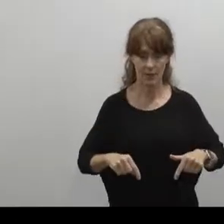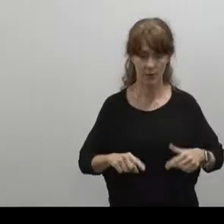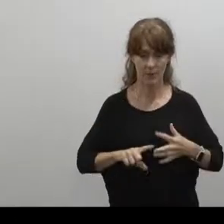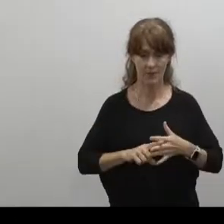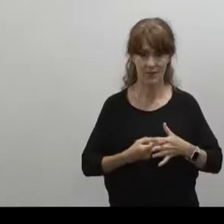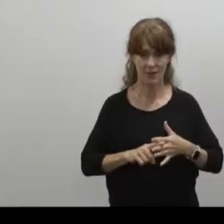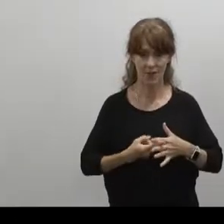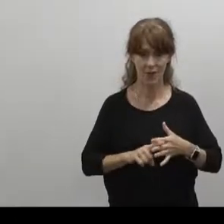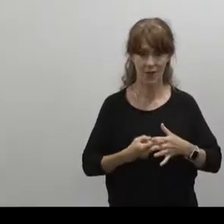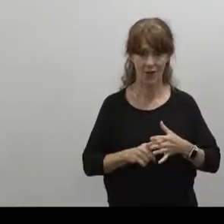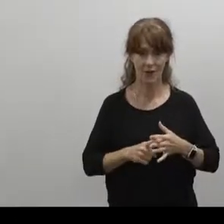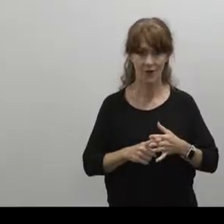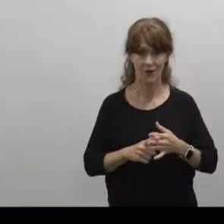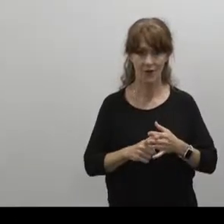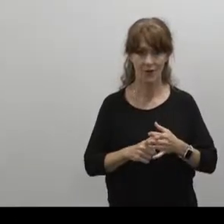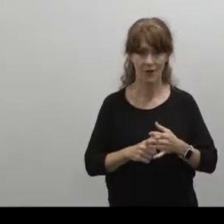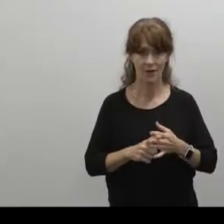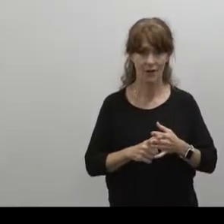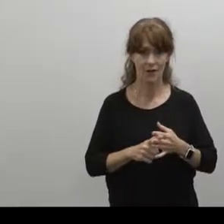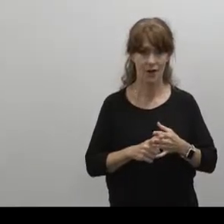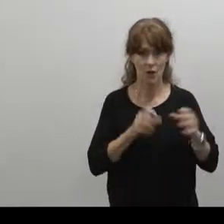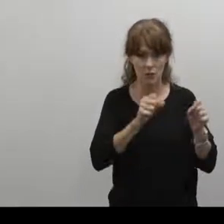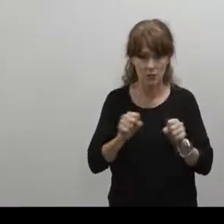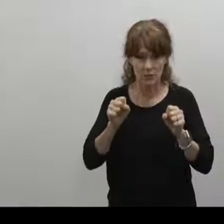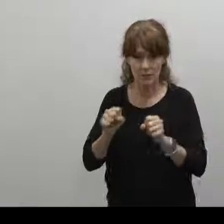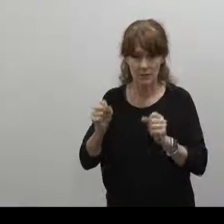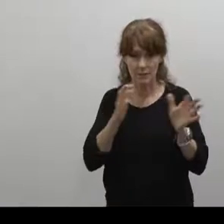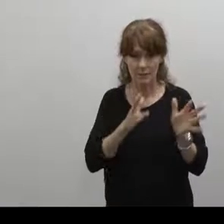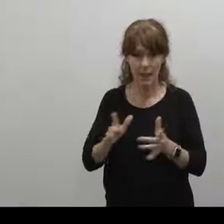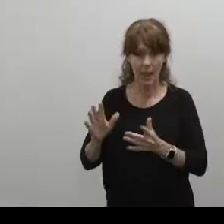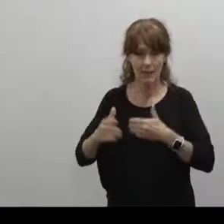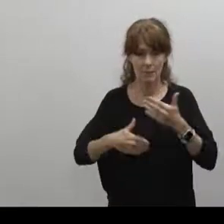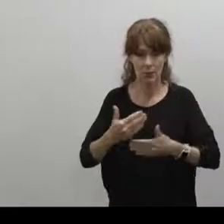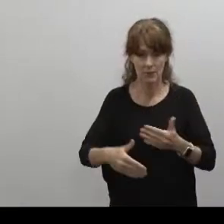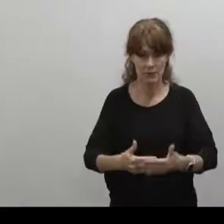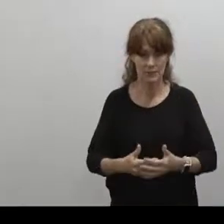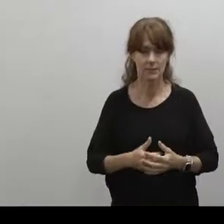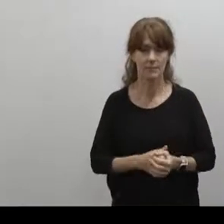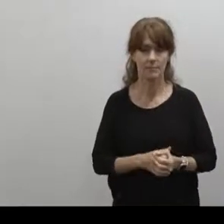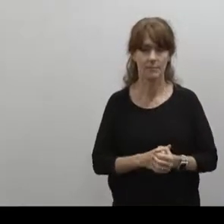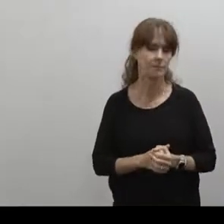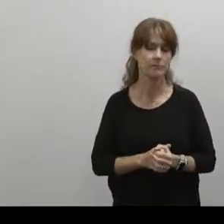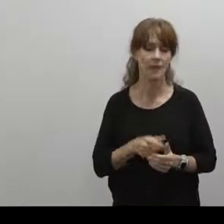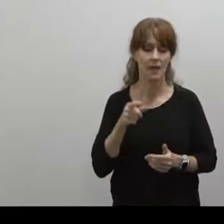nơi khăn ra đời cả đáy dương riệp chom cùng rung ca sầm rạp dứt tất xa